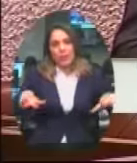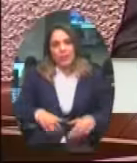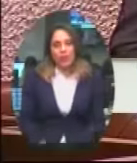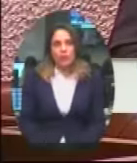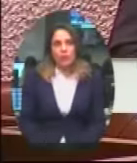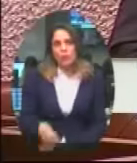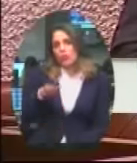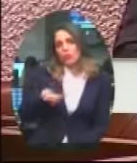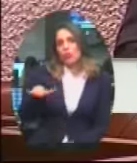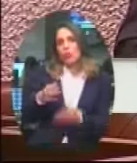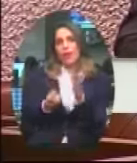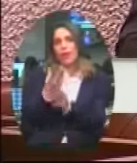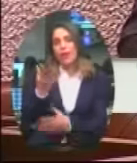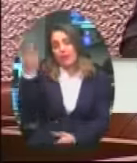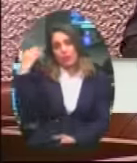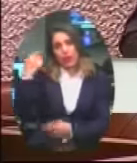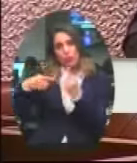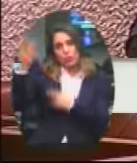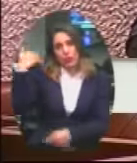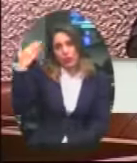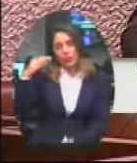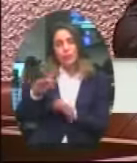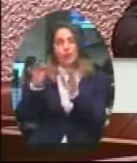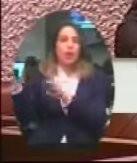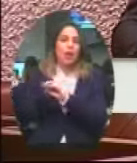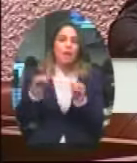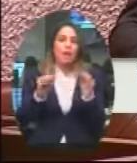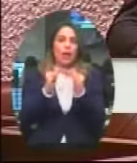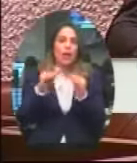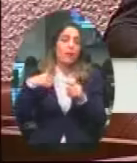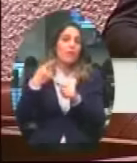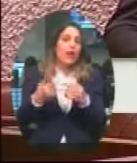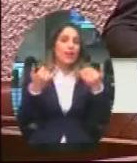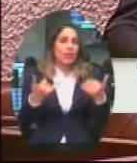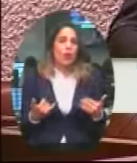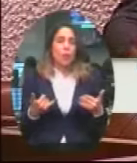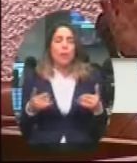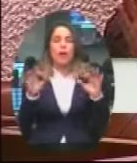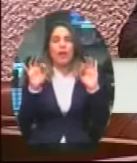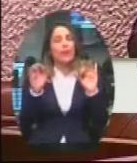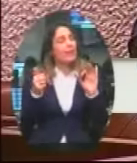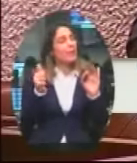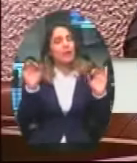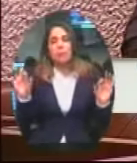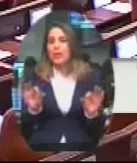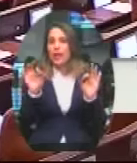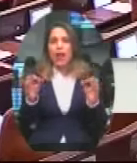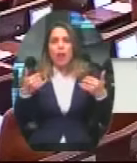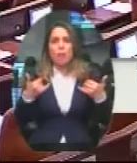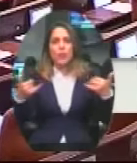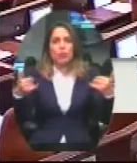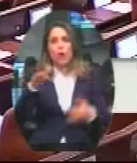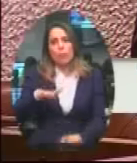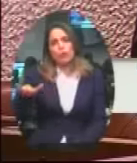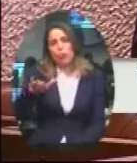אכלוס לפני כ3 שנים, ואפלה בפלא עד היום לא מתקיים כמעט בכלל פיתוח בשכונה. אני